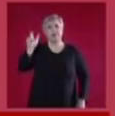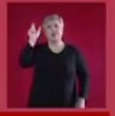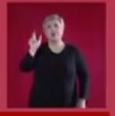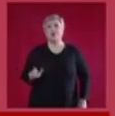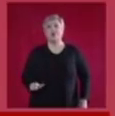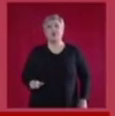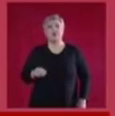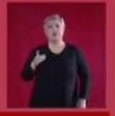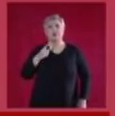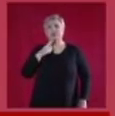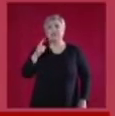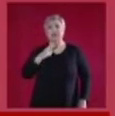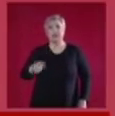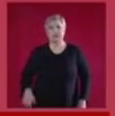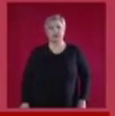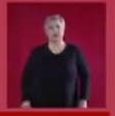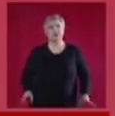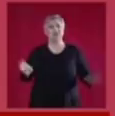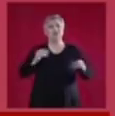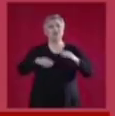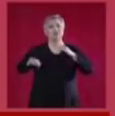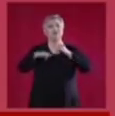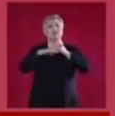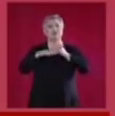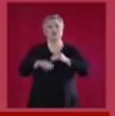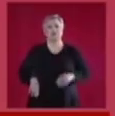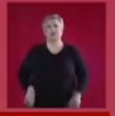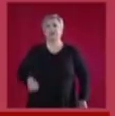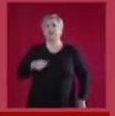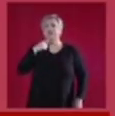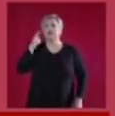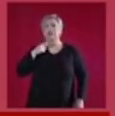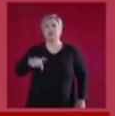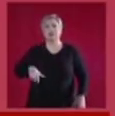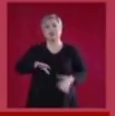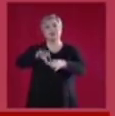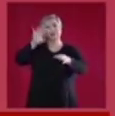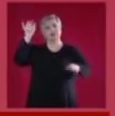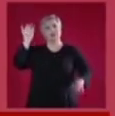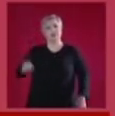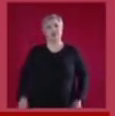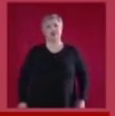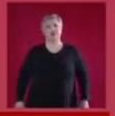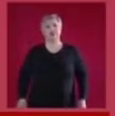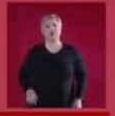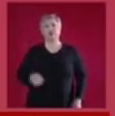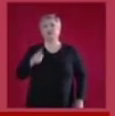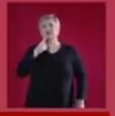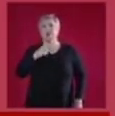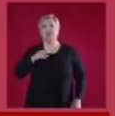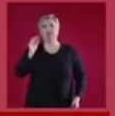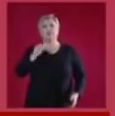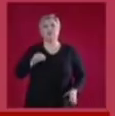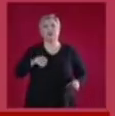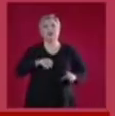σύνορα τι έλεγε για τους τεμπέληδες του νότου τι έλεγε για το grexit όταν καταδίκαζε την ελλάδα σε έξοδο από το